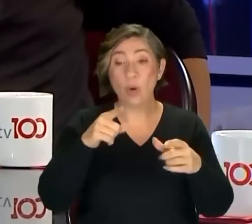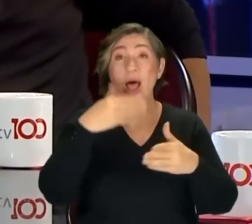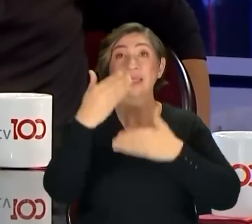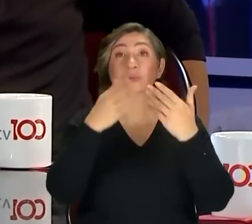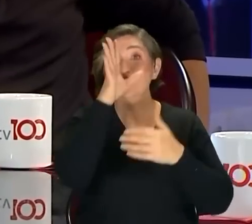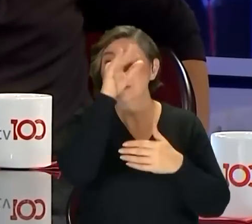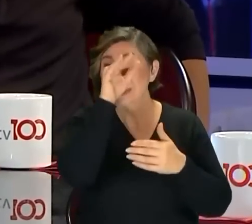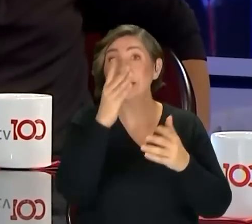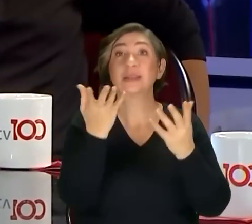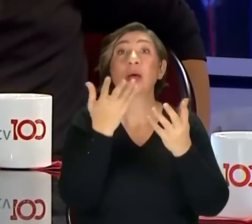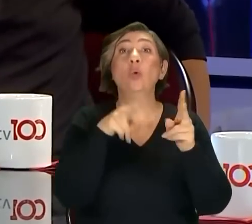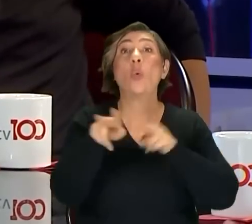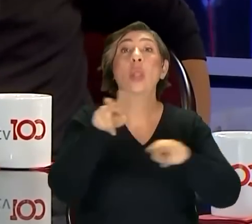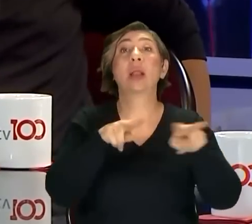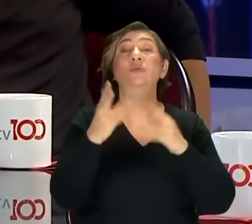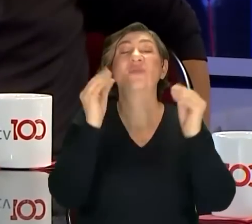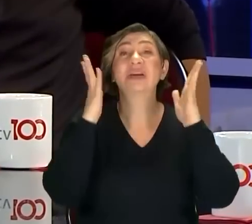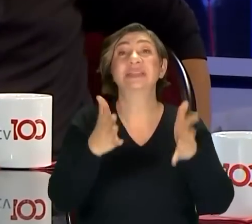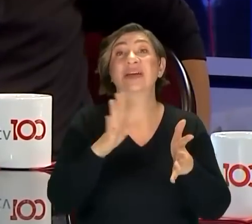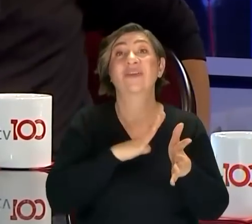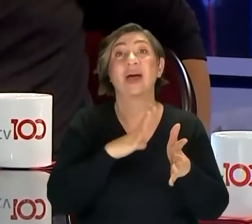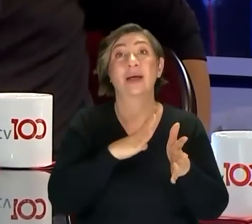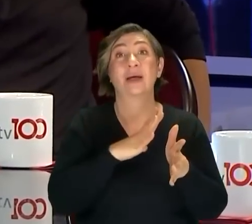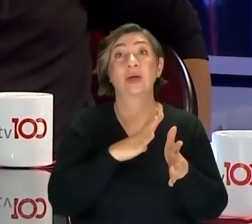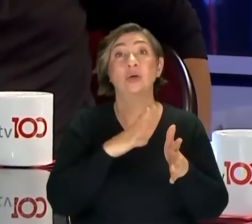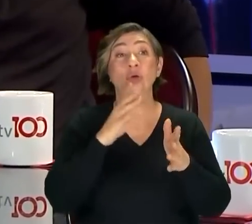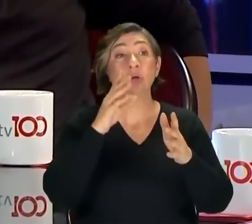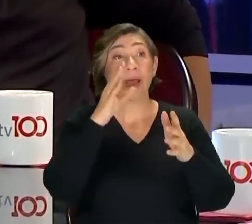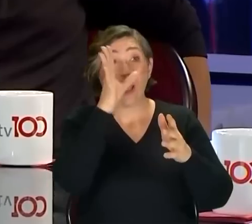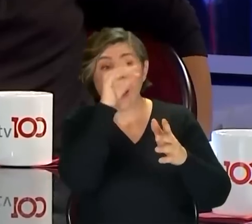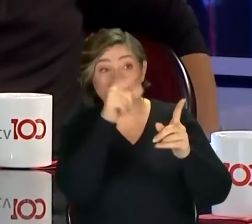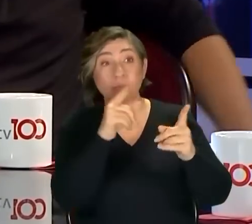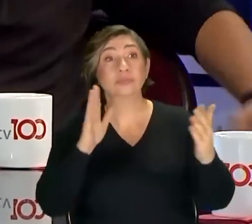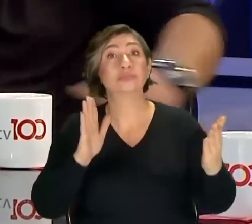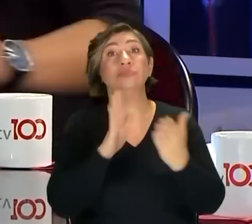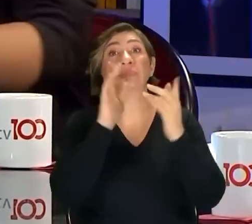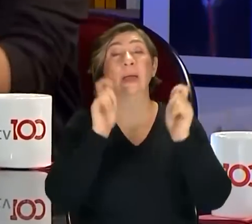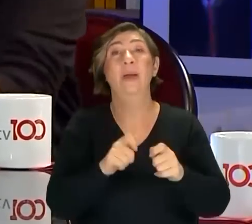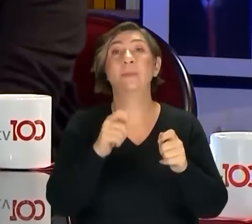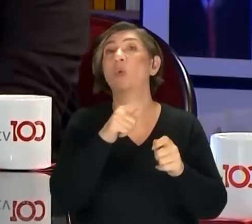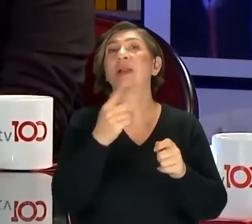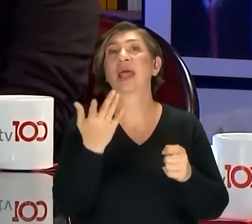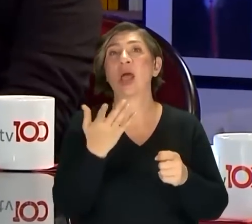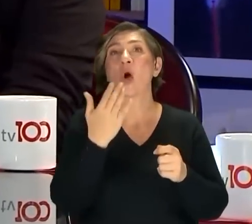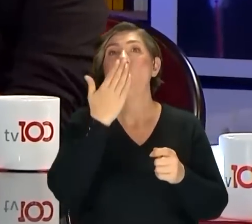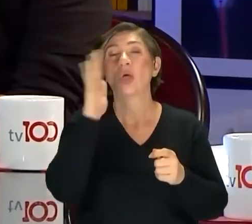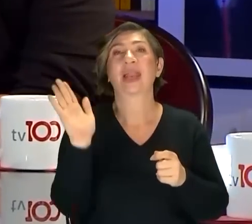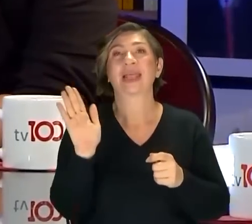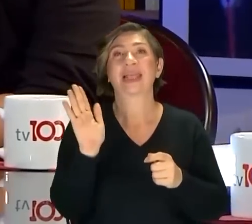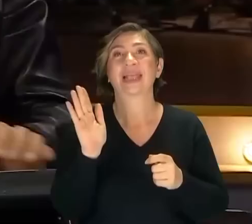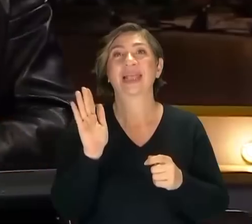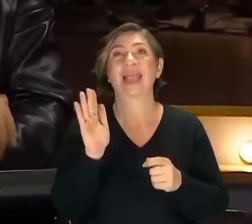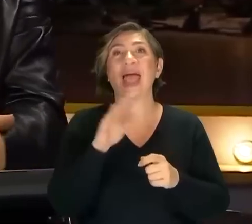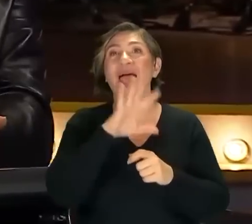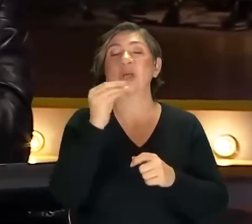anlattığımız üç kağıtçılığın artık sektörü var. Yani üç kağıtçılığa karşı şunu yapalım diye bayağı sektör yaptılar. Nedir o mesela? Organik. Evet.